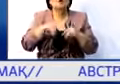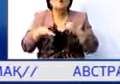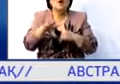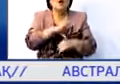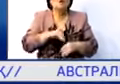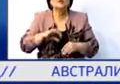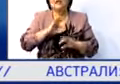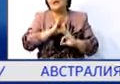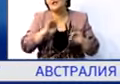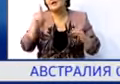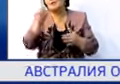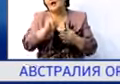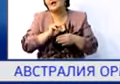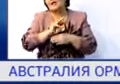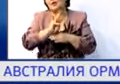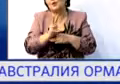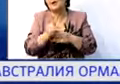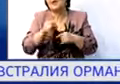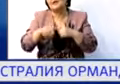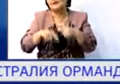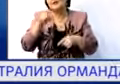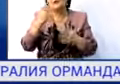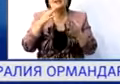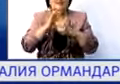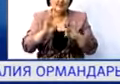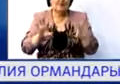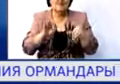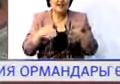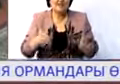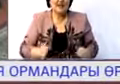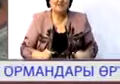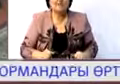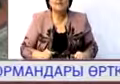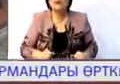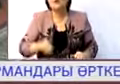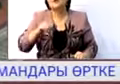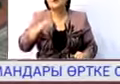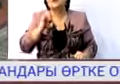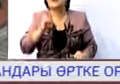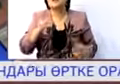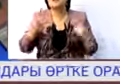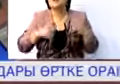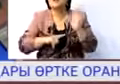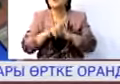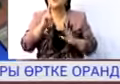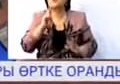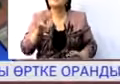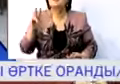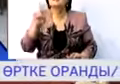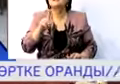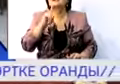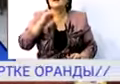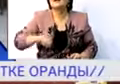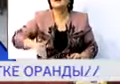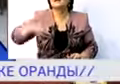өлкесін керемет әнмен сазға бөлеген жан туралы келесі бейнематериалымызда. Түгіскен ауында дүние келген Құлахмет Нәлтайып